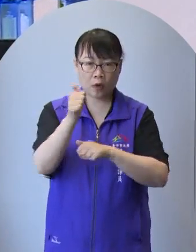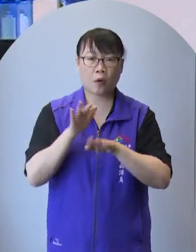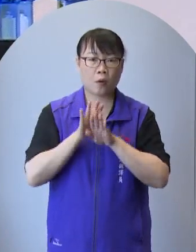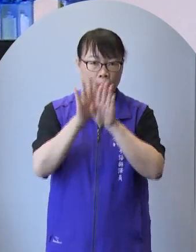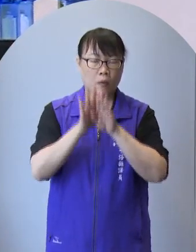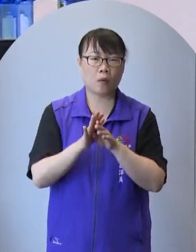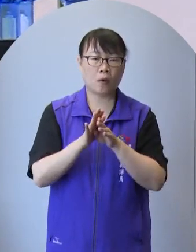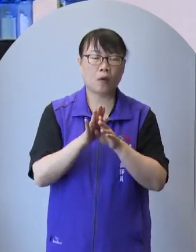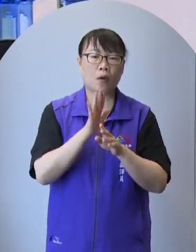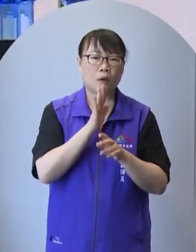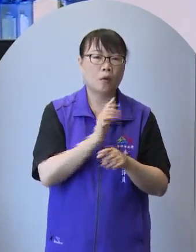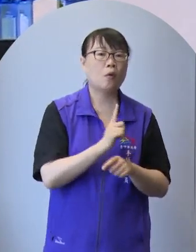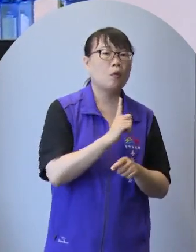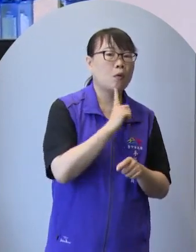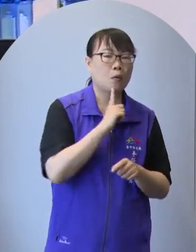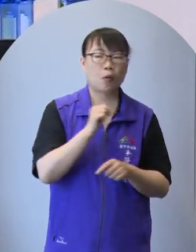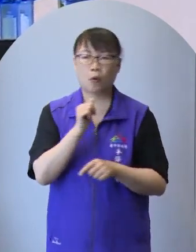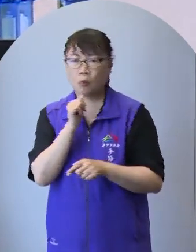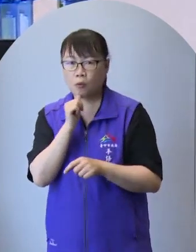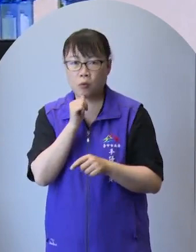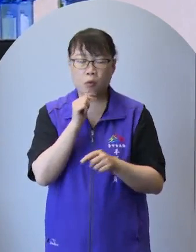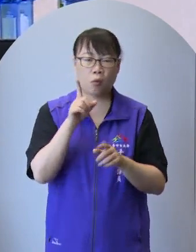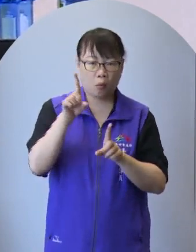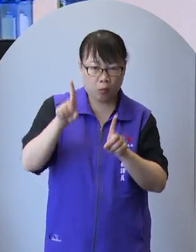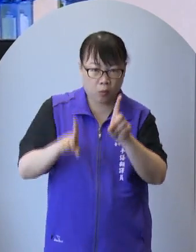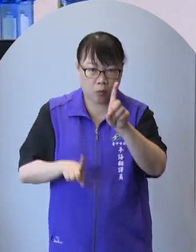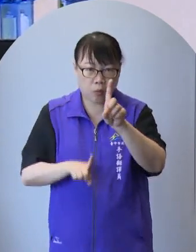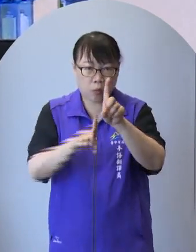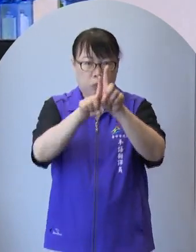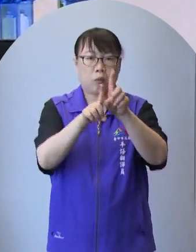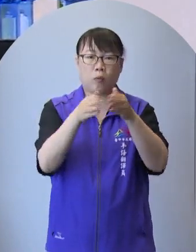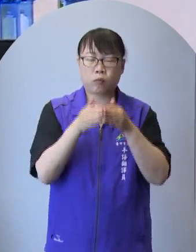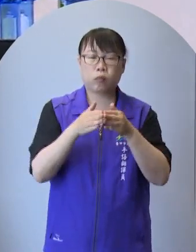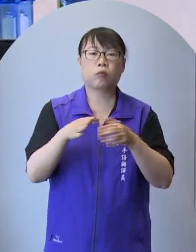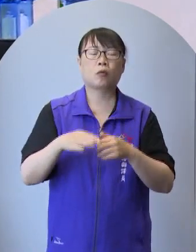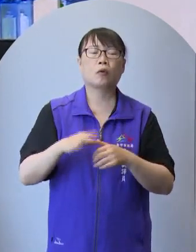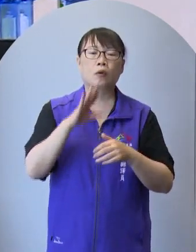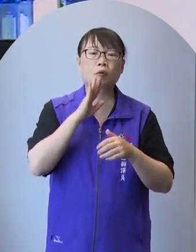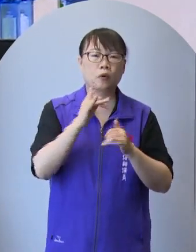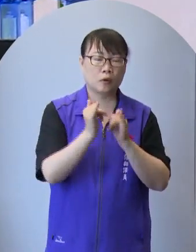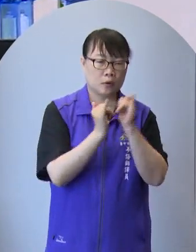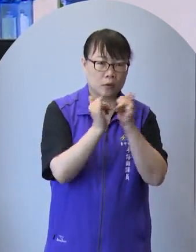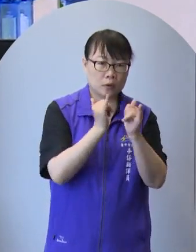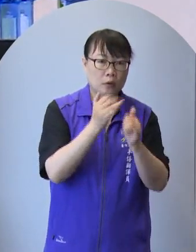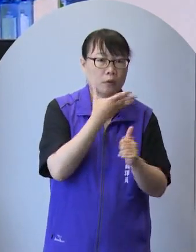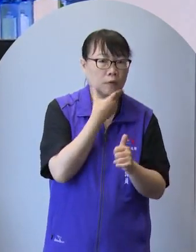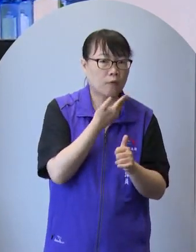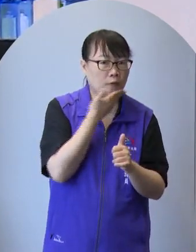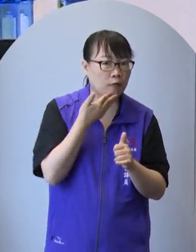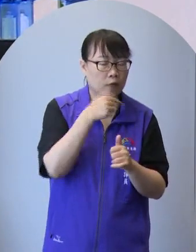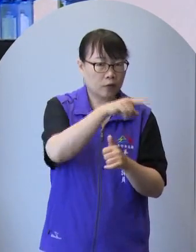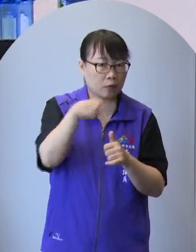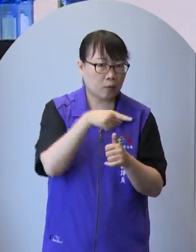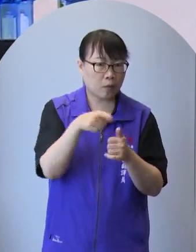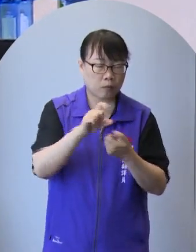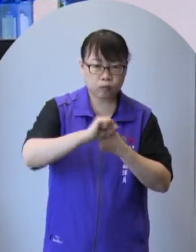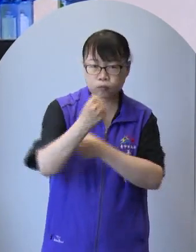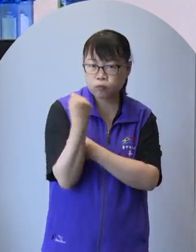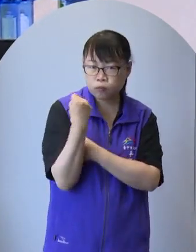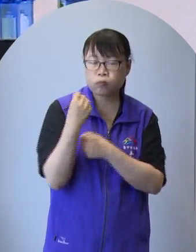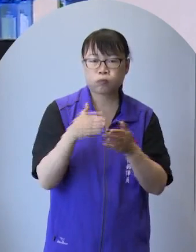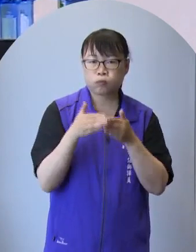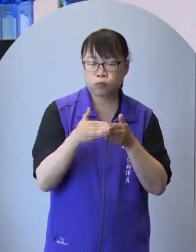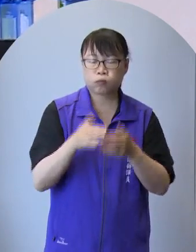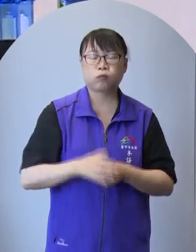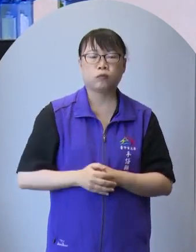贫富差距路要缩短，所以社会福利要加强，各方面关寡孤独、各方面老弱，通通要